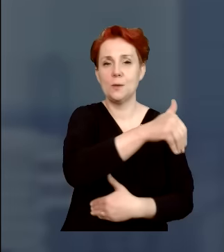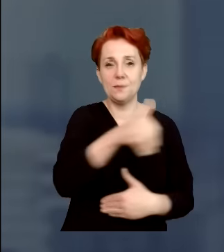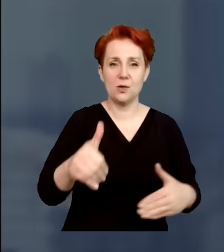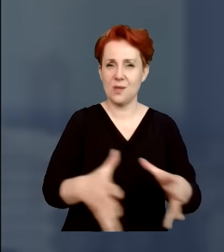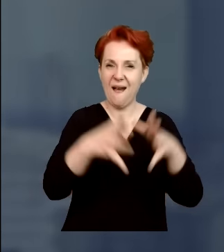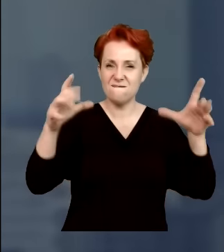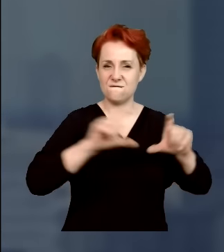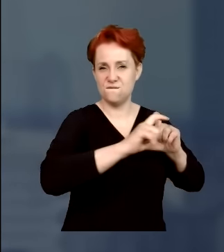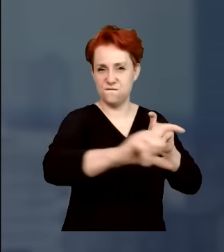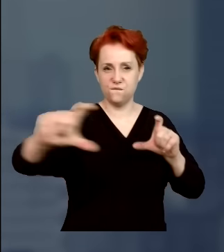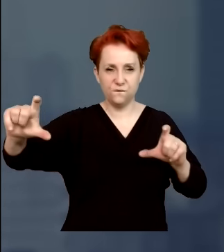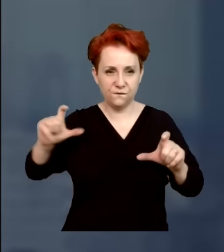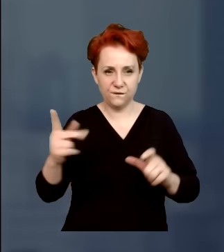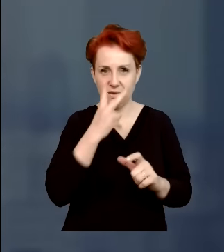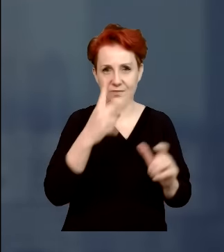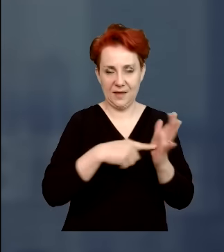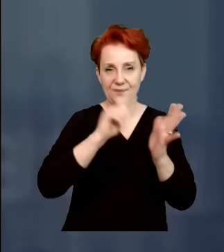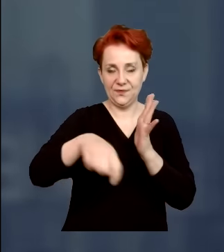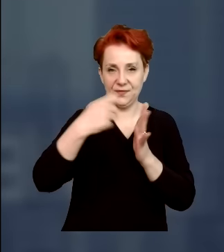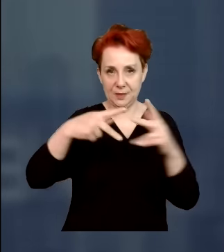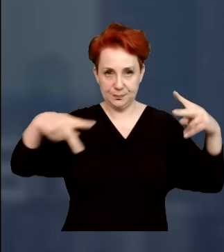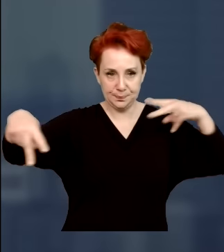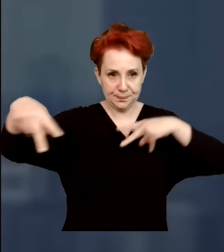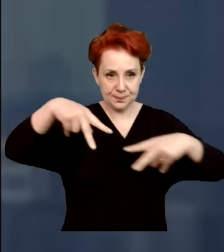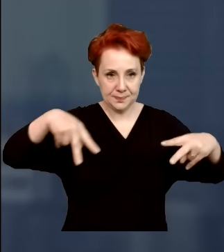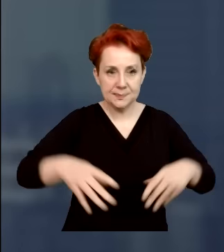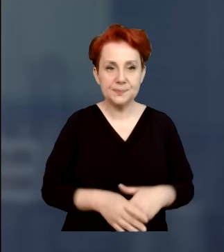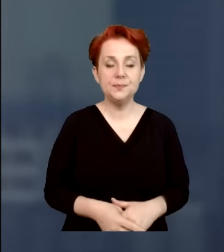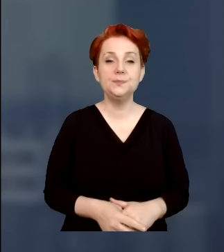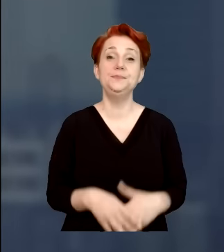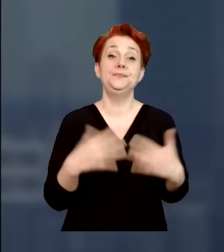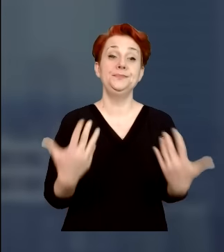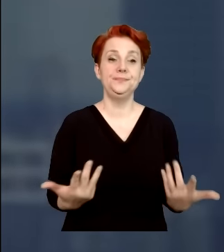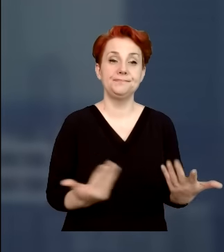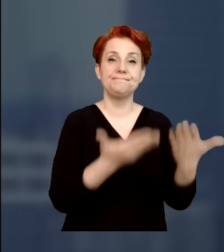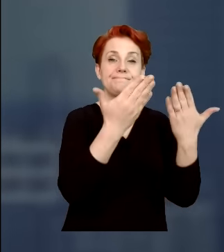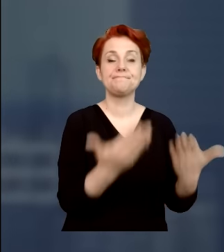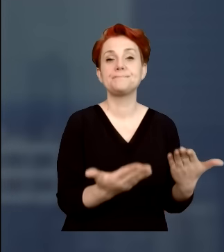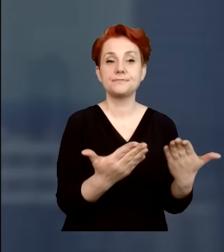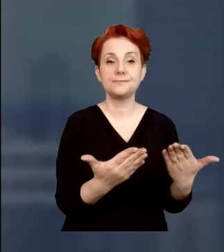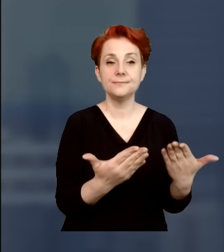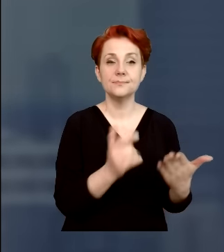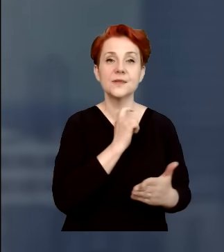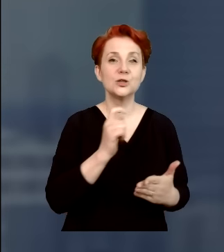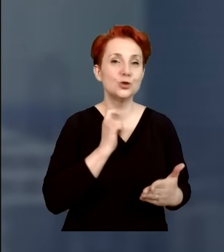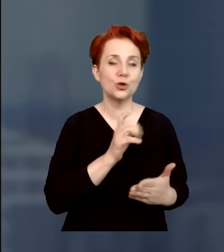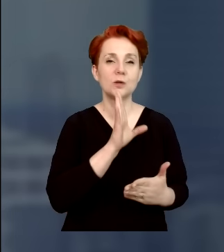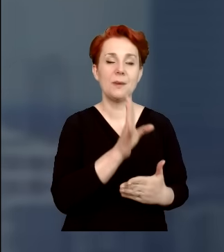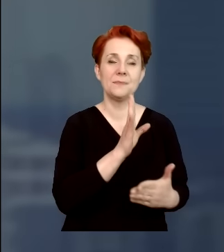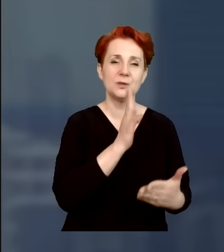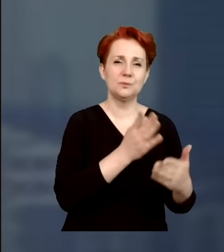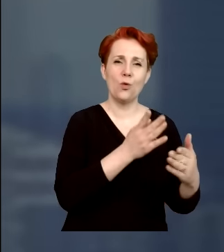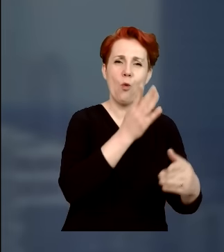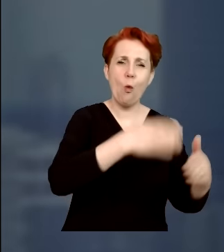jak widać było na zdjęciach. W każdym razie no, księdzu się tam zarzuca przekroczenie uprawnień,